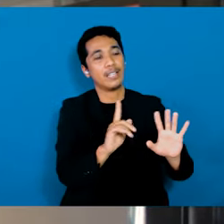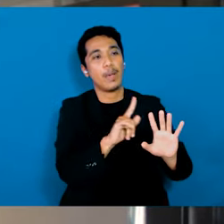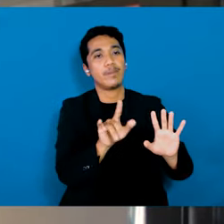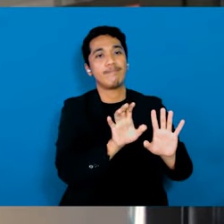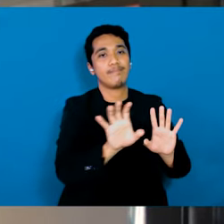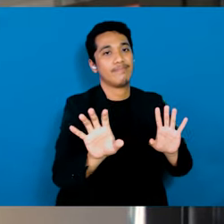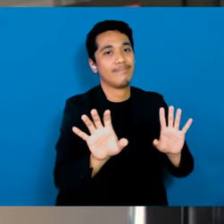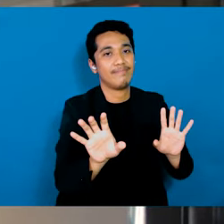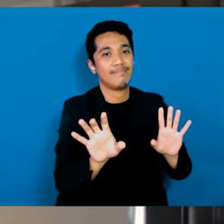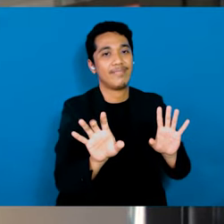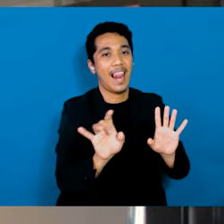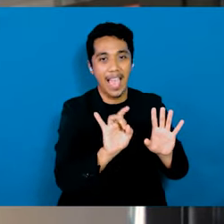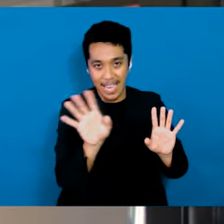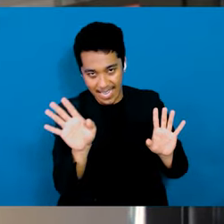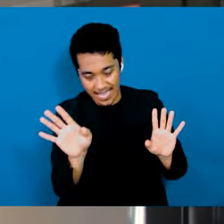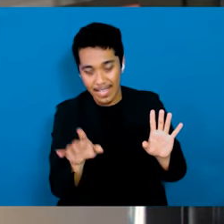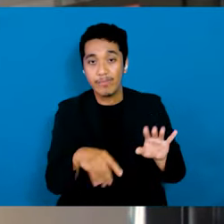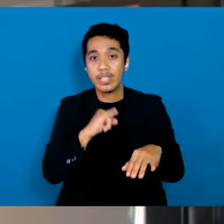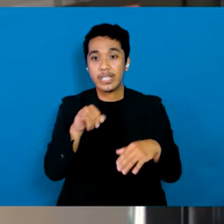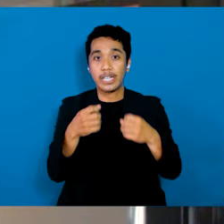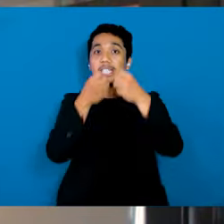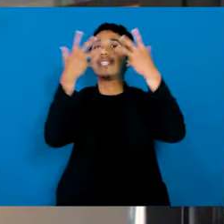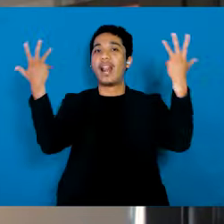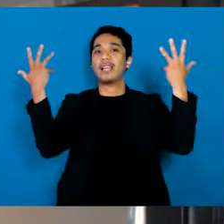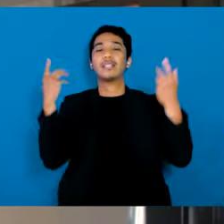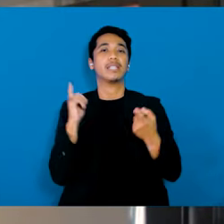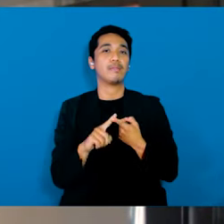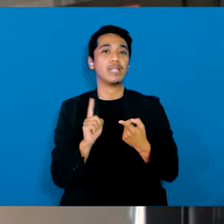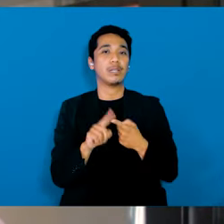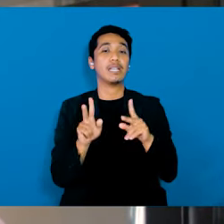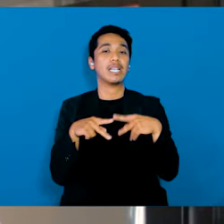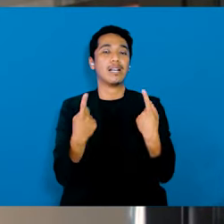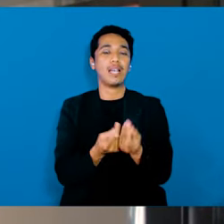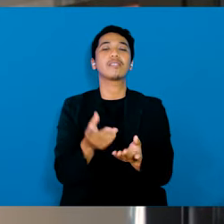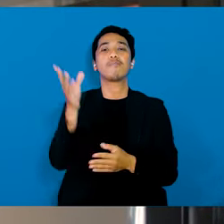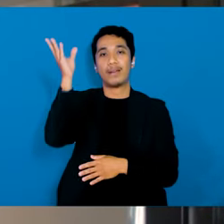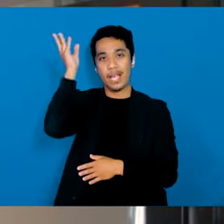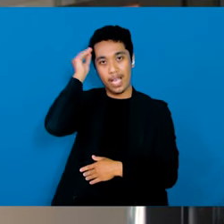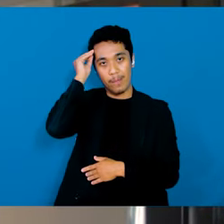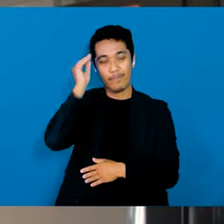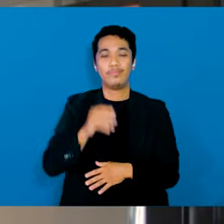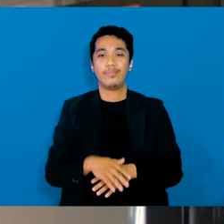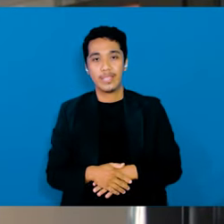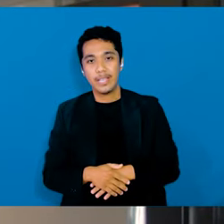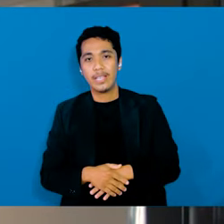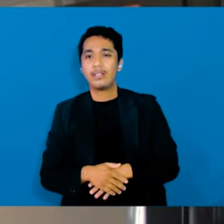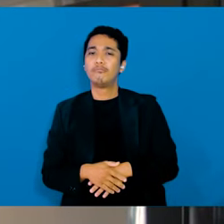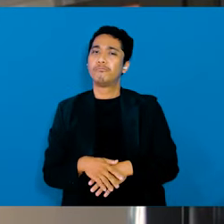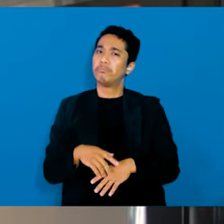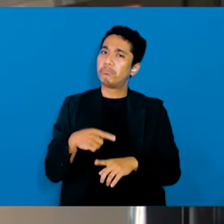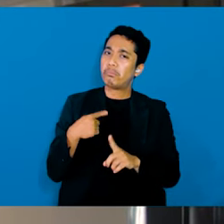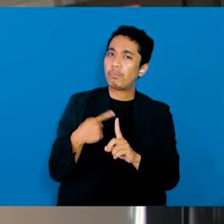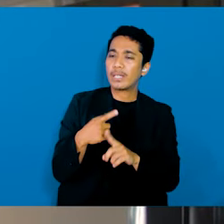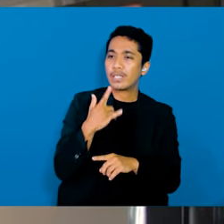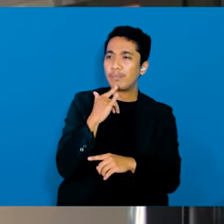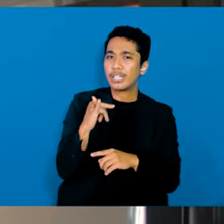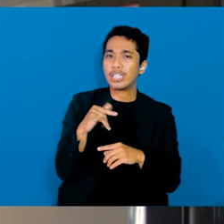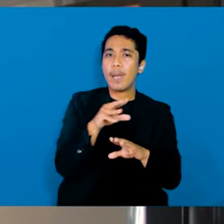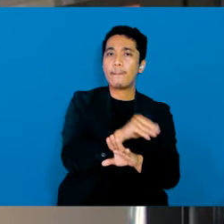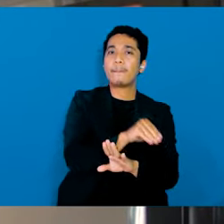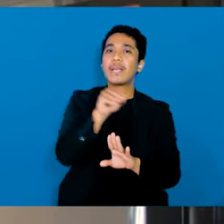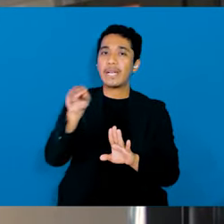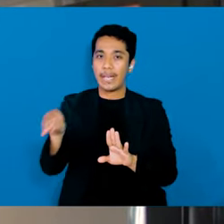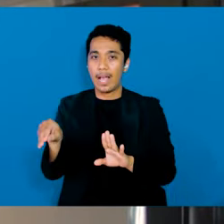jadi clear di antara teman-teman sekelas gitu ya. Bahkan ketika harus pindah, kan